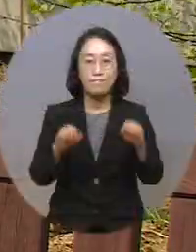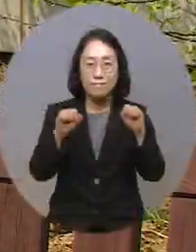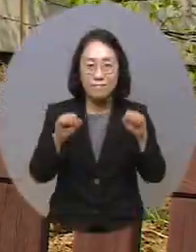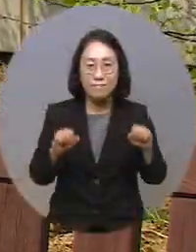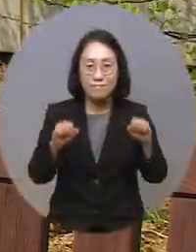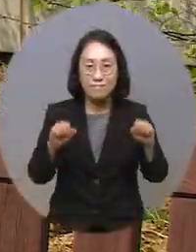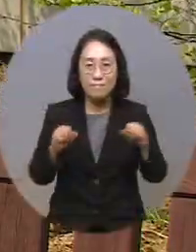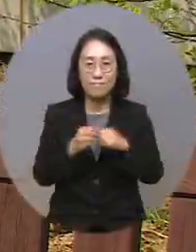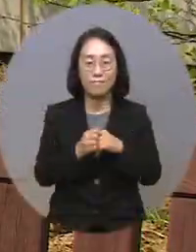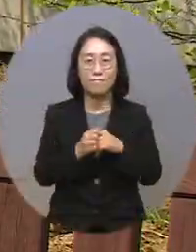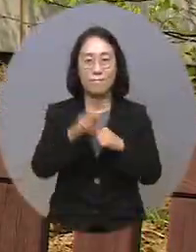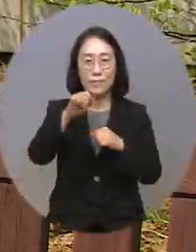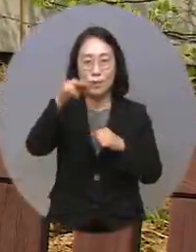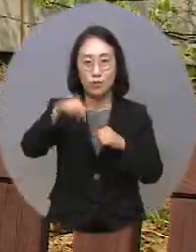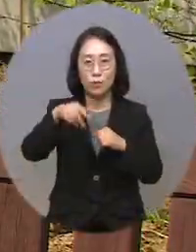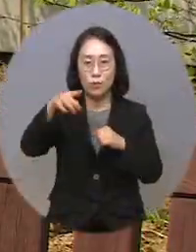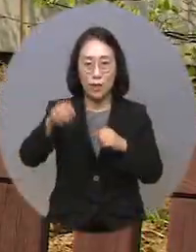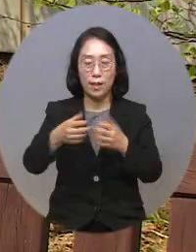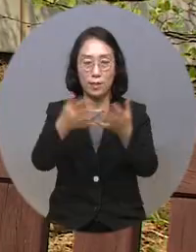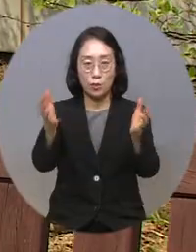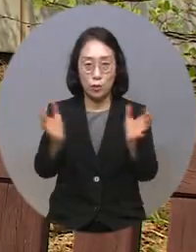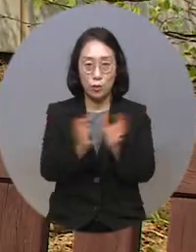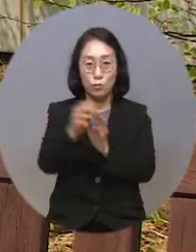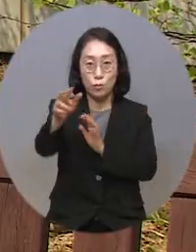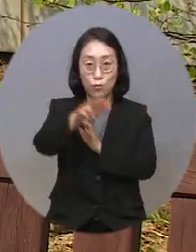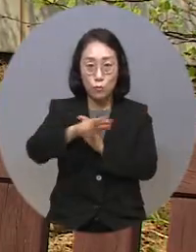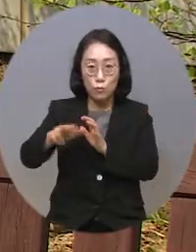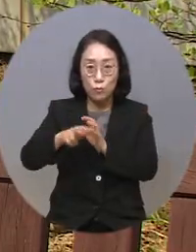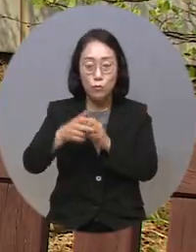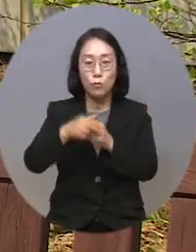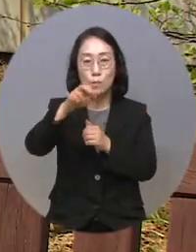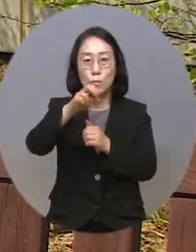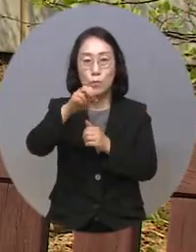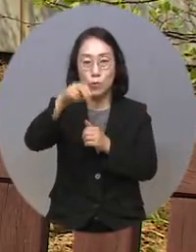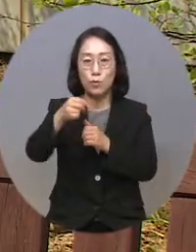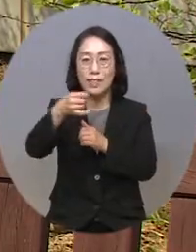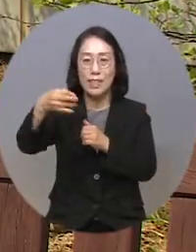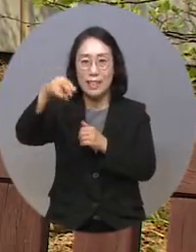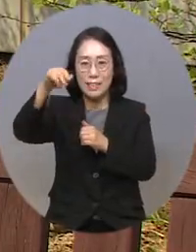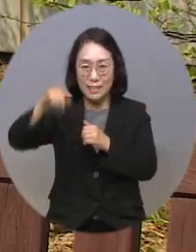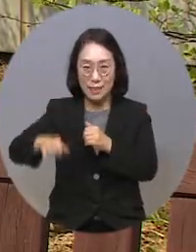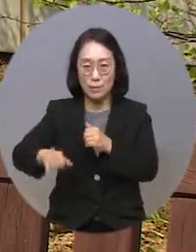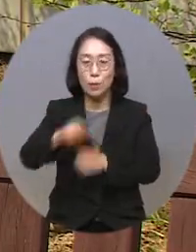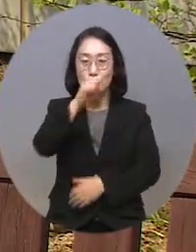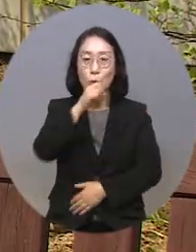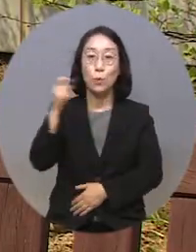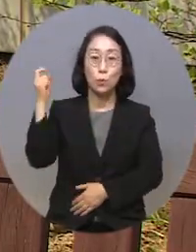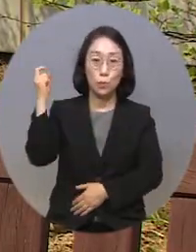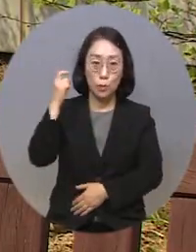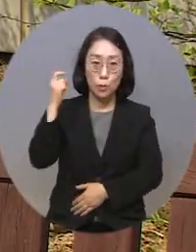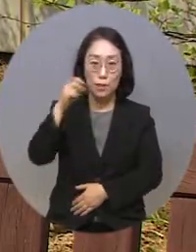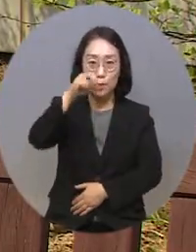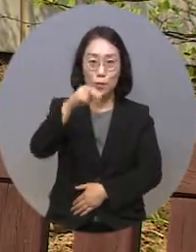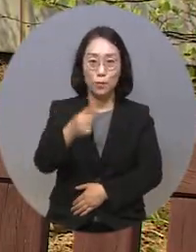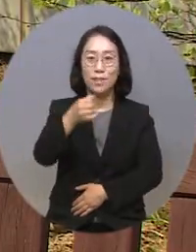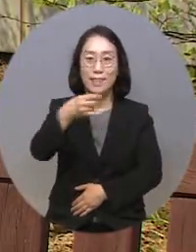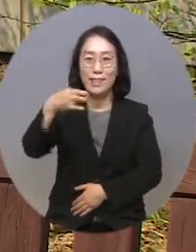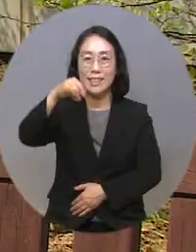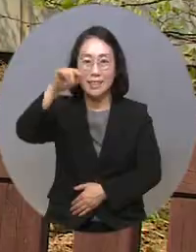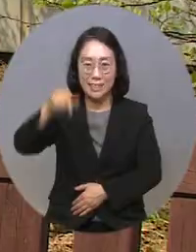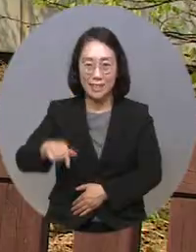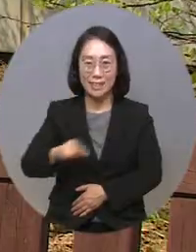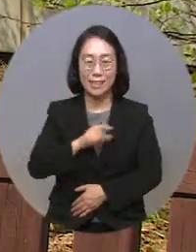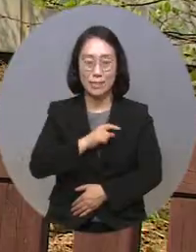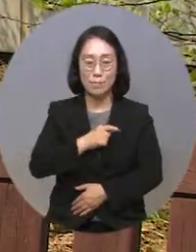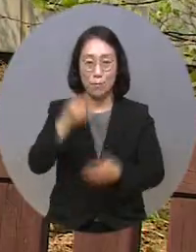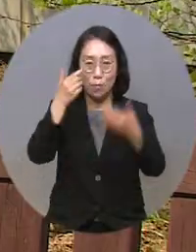안녕하십니까. 더불어민주당 전국장애인위원장 윤희식입니다. 희소식 윤희식입니다. 그래야지 더 빨리 기억할